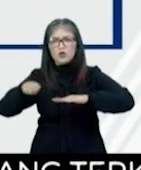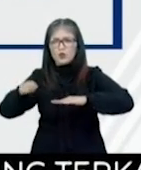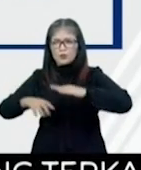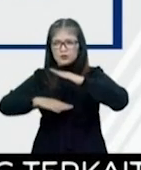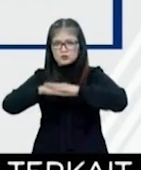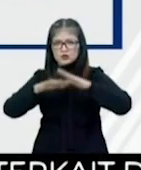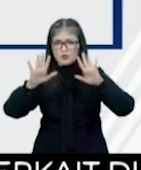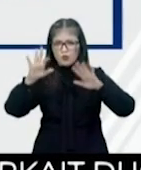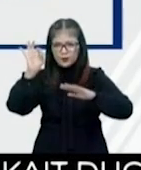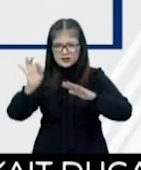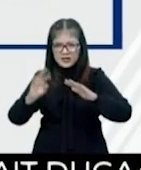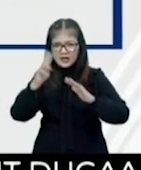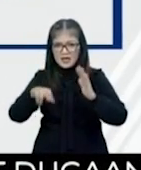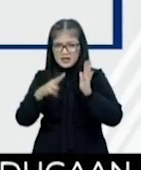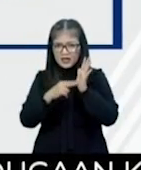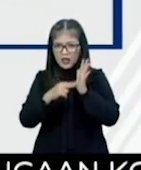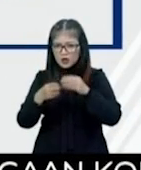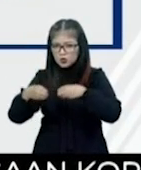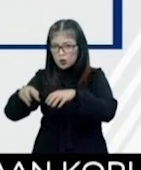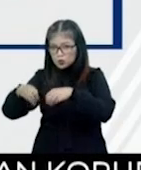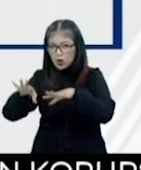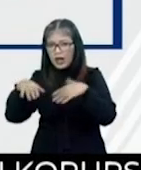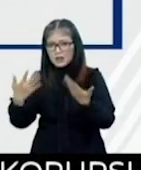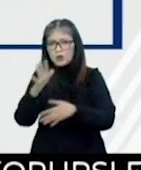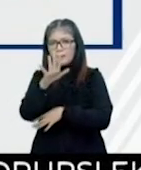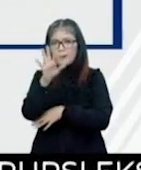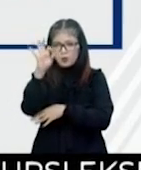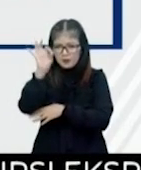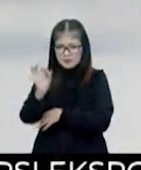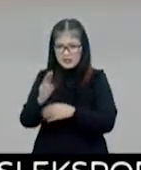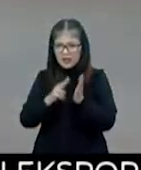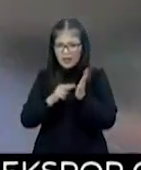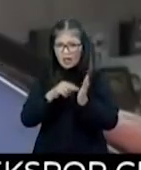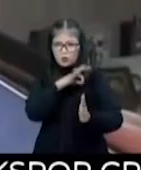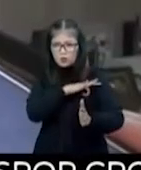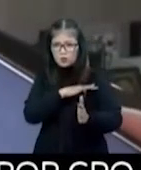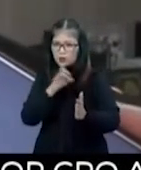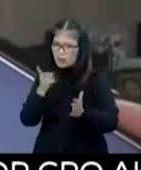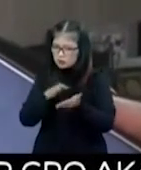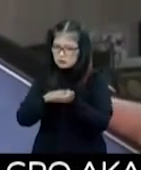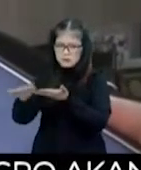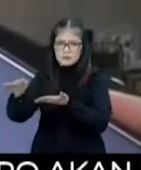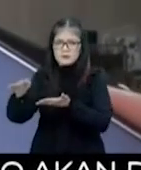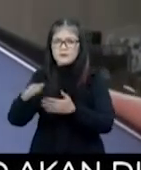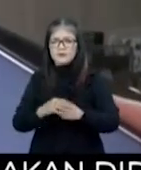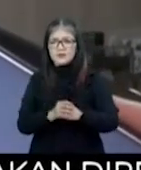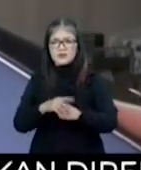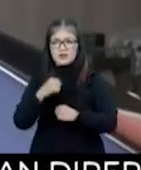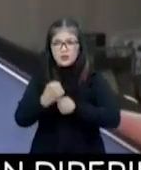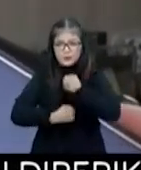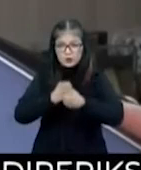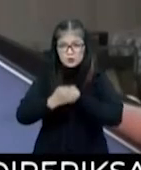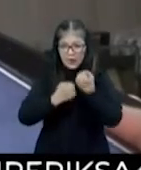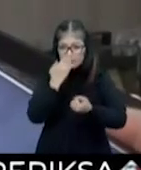dari nilai penjualan atau 50% dari nilai keuntungan. Jadi mereka itu adalah memiliki